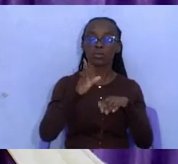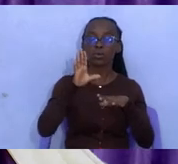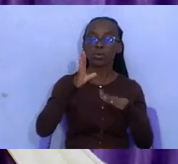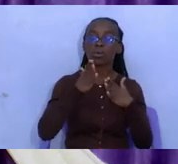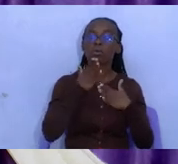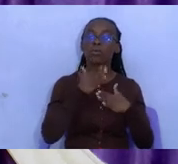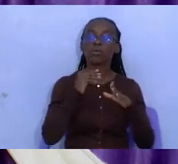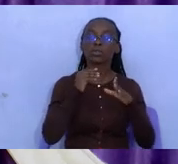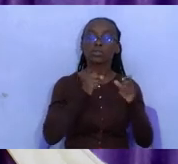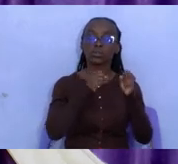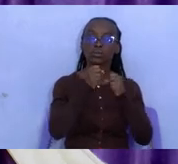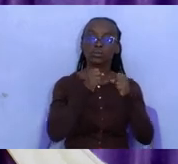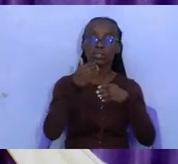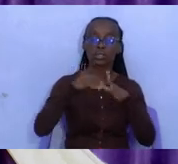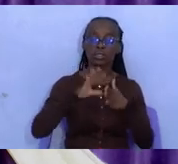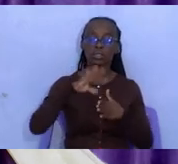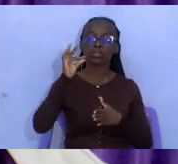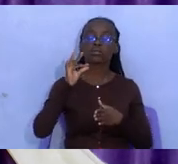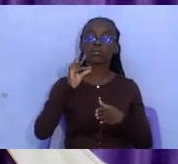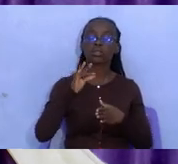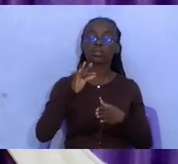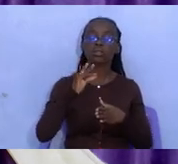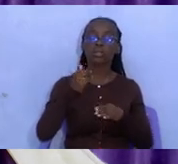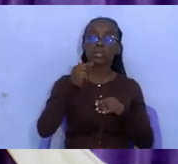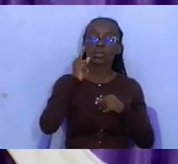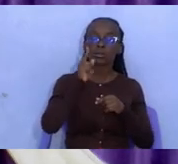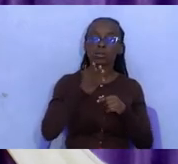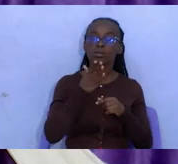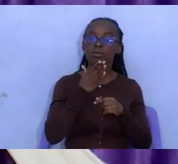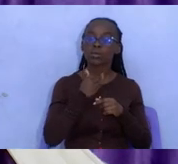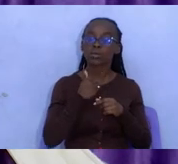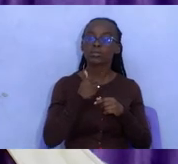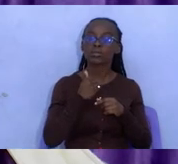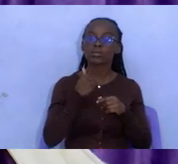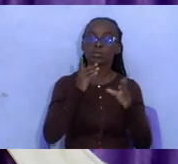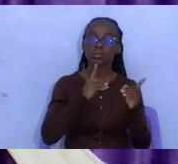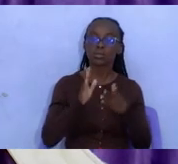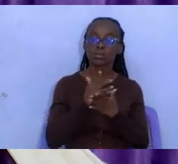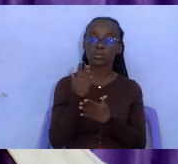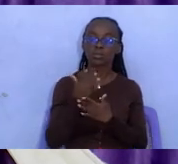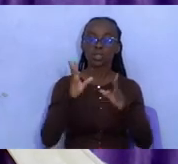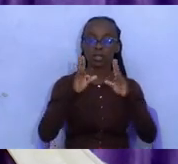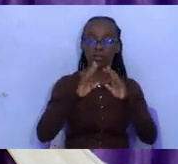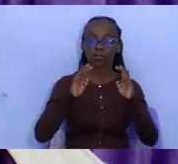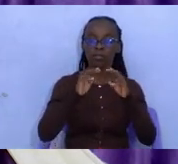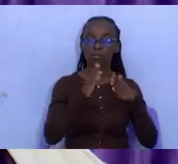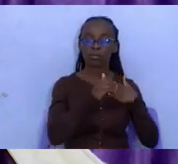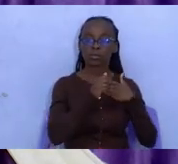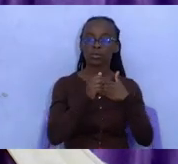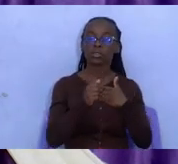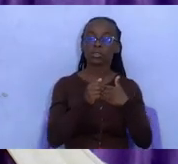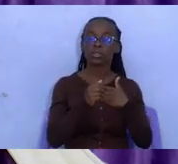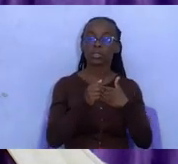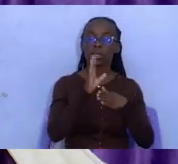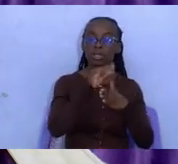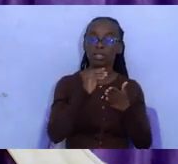za kiroho, unataka kuchukua hatua fulani, tafuta mashauri, tafuta kuelekezwa na mtu